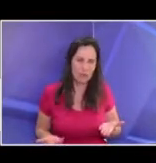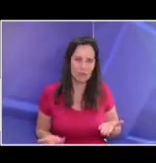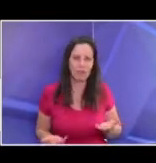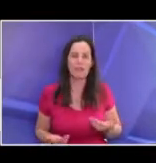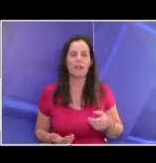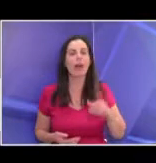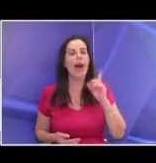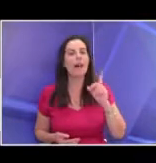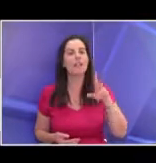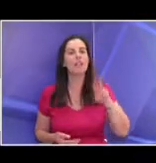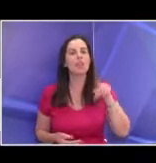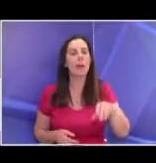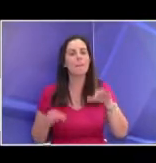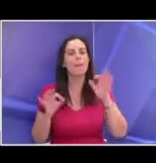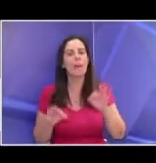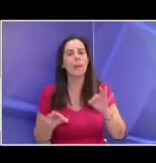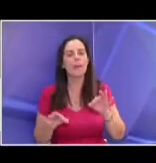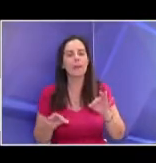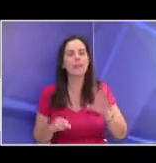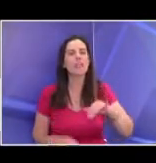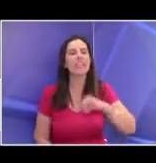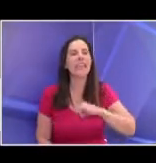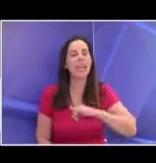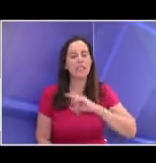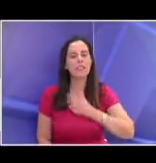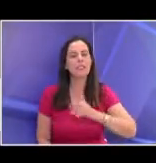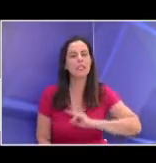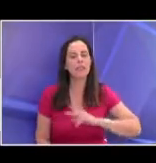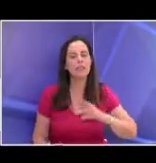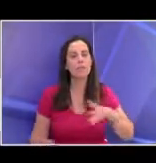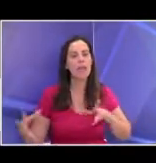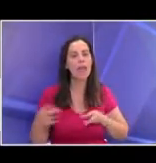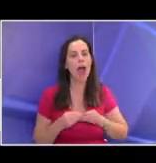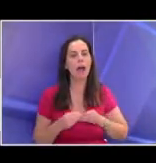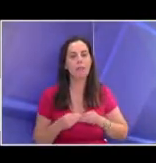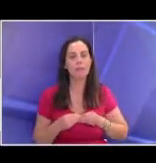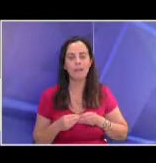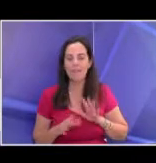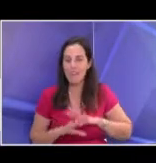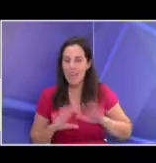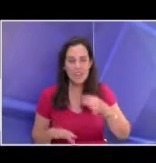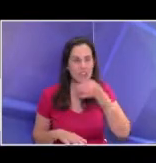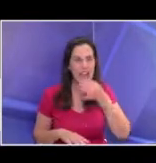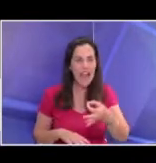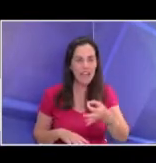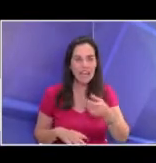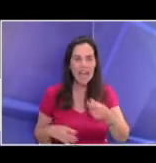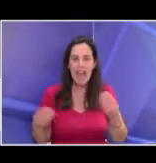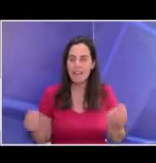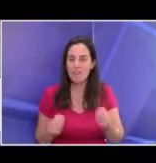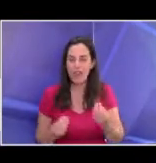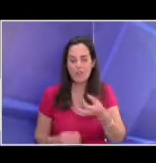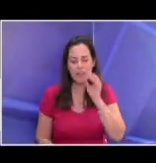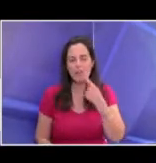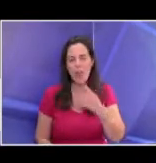כן, אבל יש כאן בהחלט שנאת המן. יש אינטרסים. יש אינטרסים משולבים, ואין צל של ספק שדברים שהשתיקה